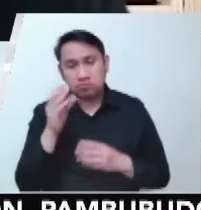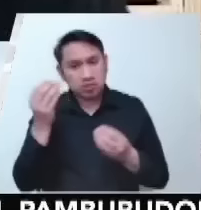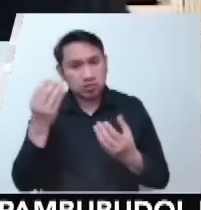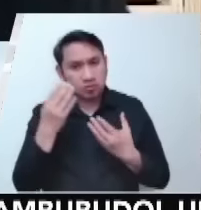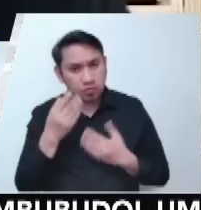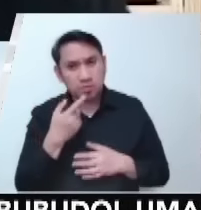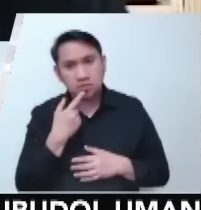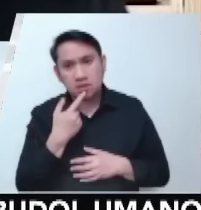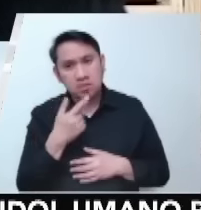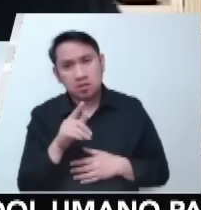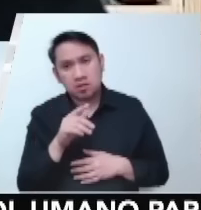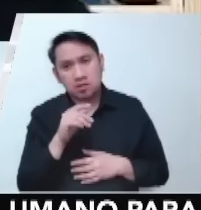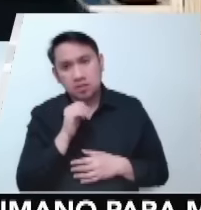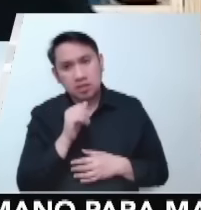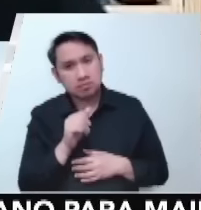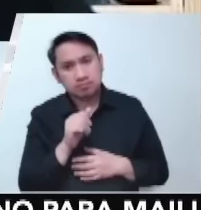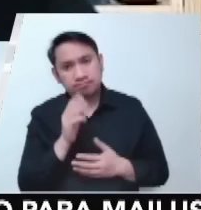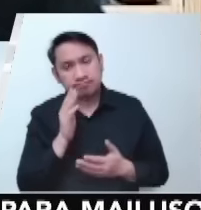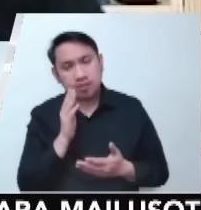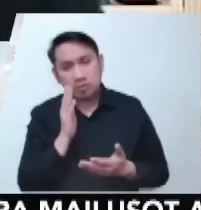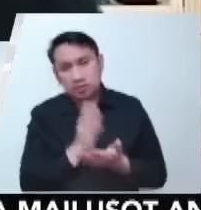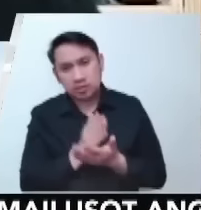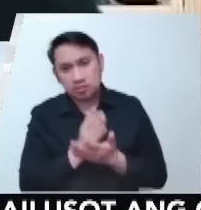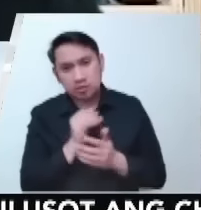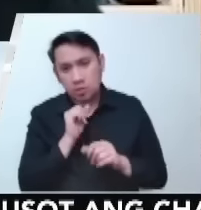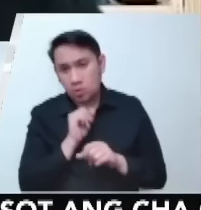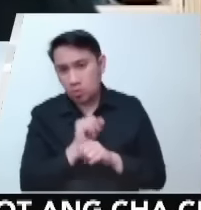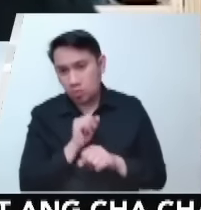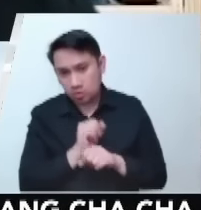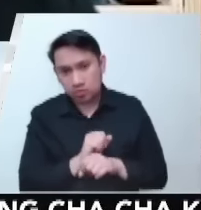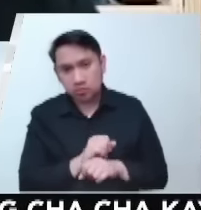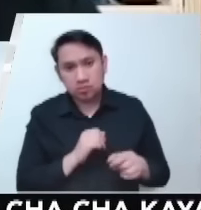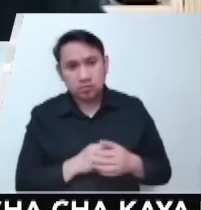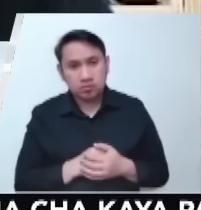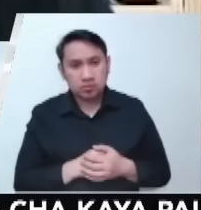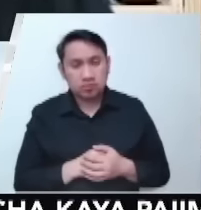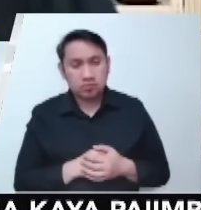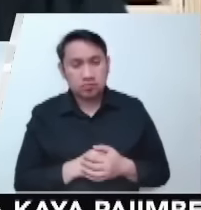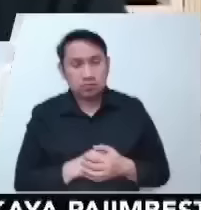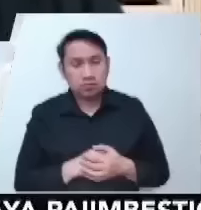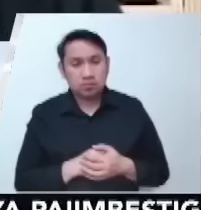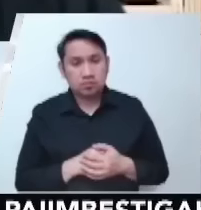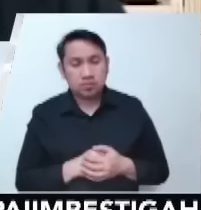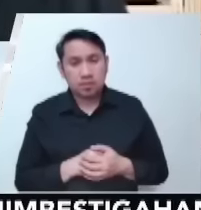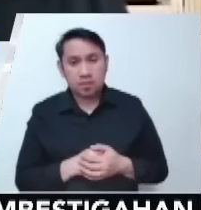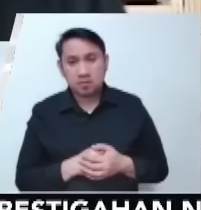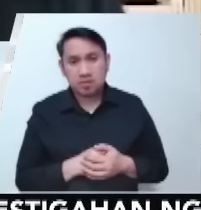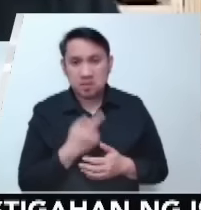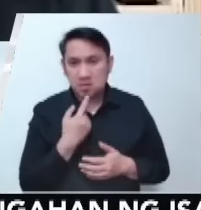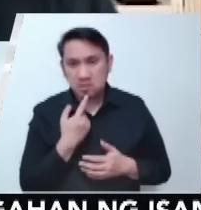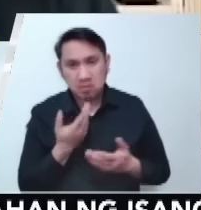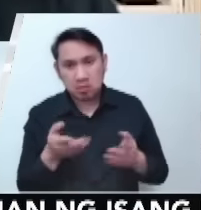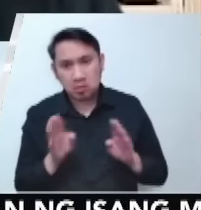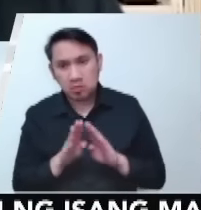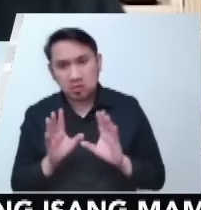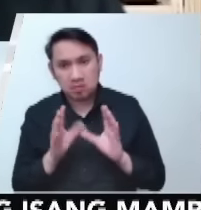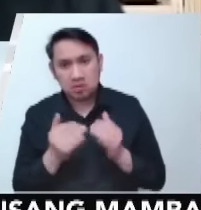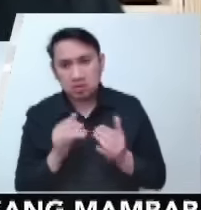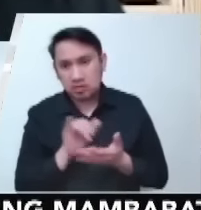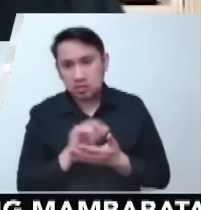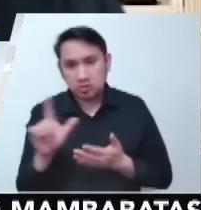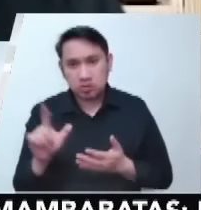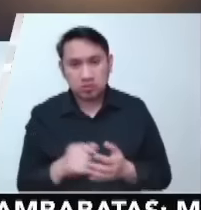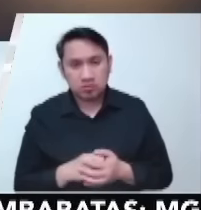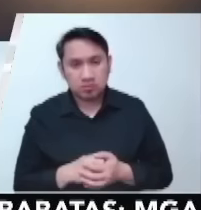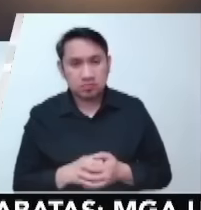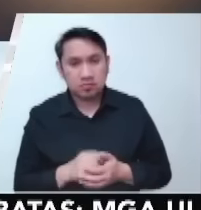pumasok mm ah may Zoom meeting po tayo Sabi nila ganun lang po ganun lang anong anong sinabi niyya